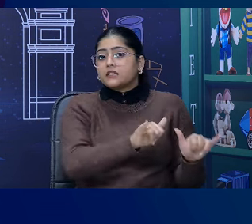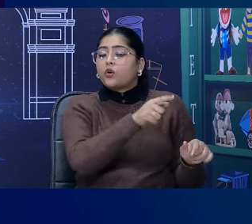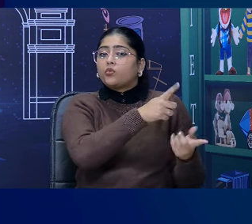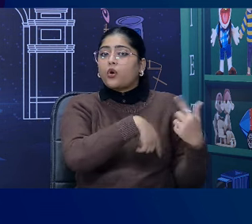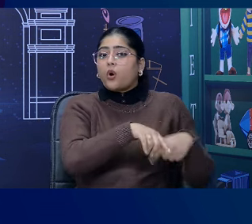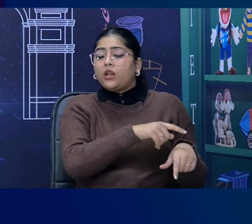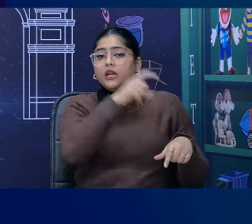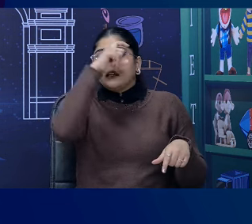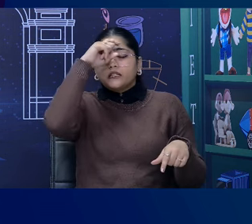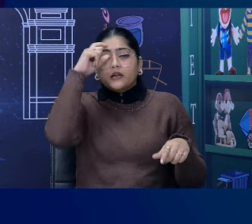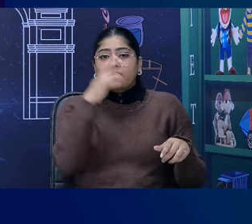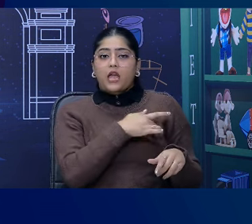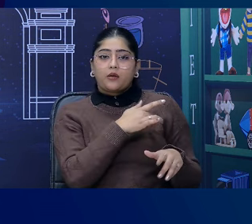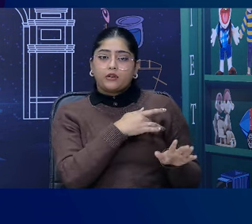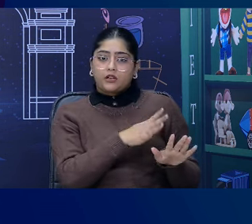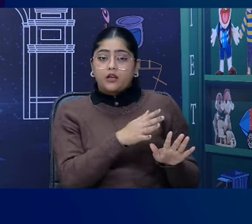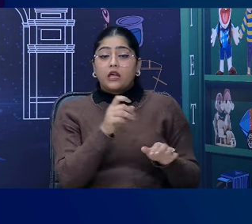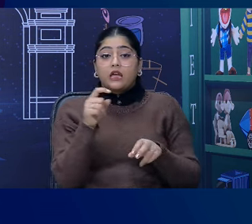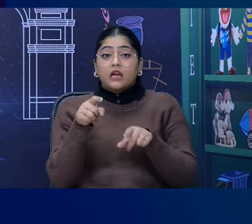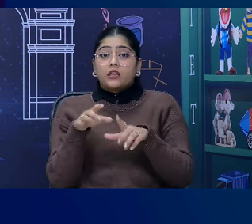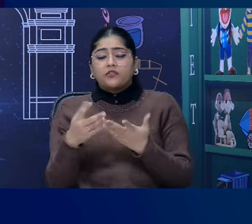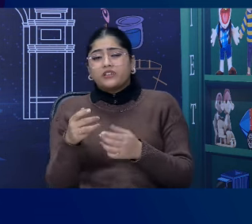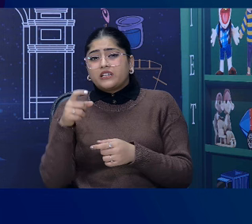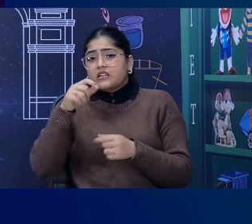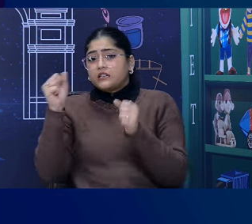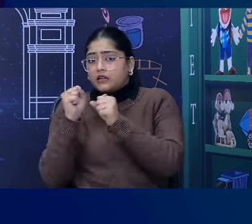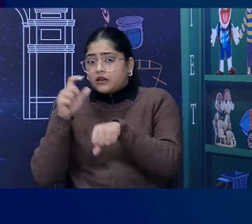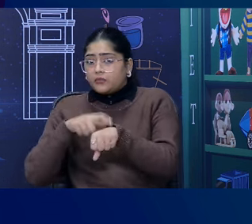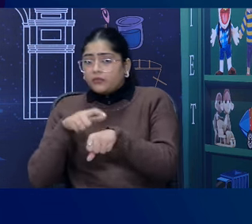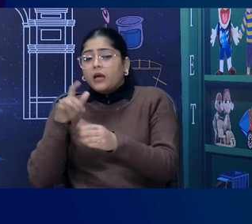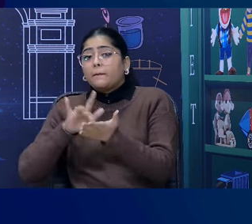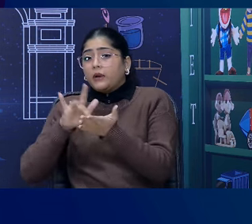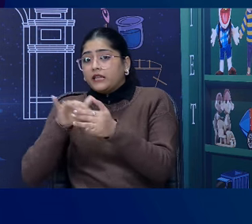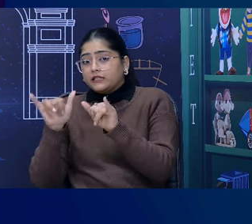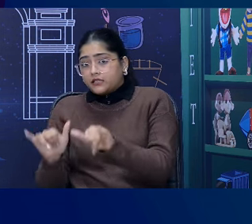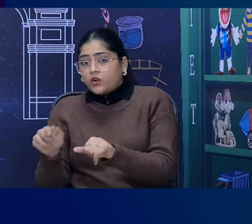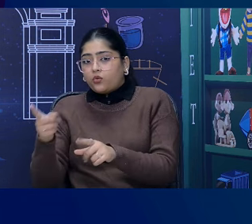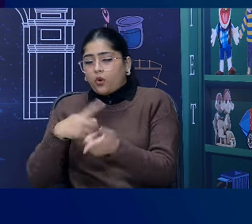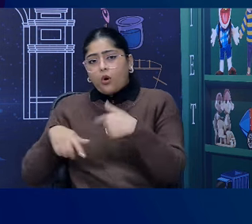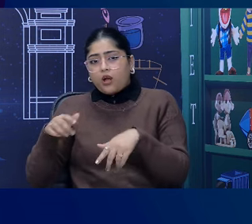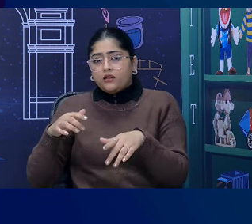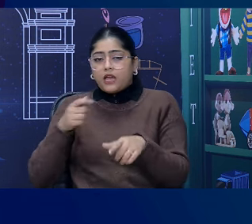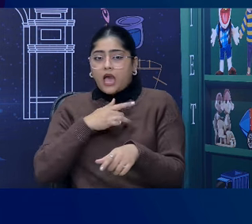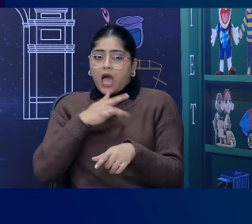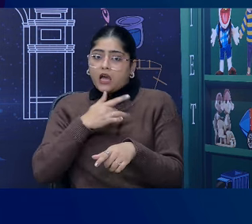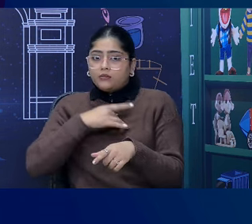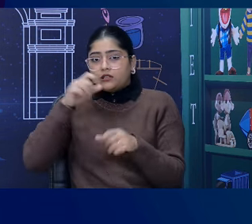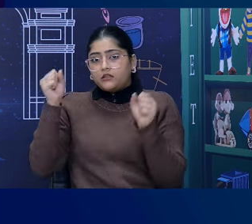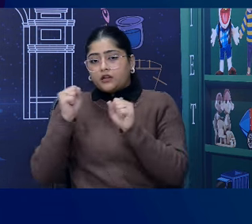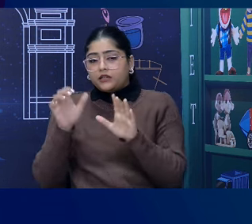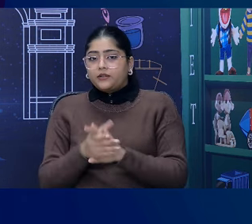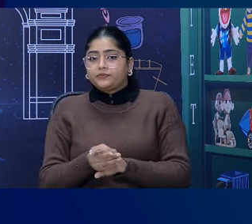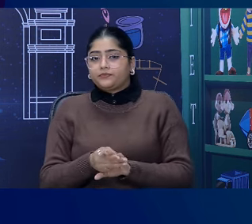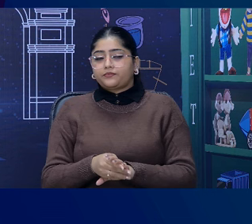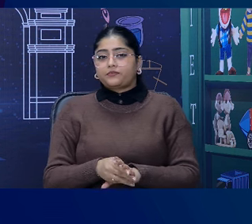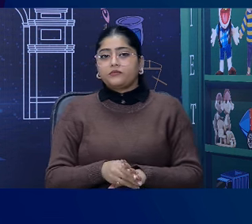सर्दी की आदत है लेकिन जब हम एनवायरमेंटल स्ट्रेस की बात कर रहे हैं हम गर्मी में बैठे हैं लाइट चली गई ऊपर से